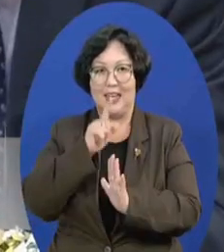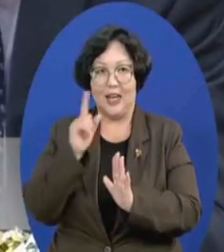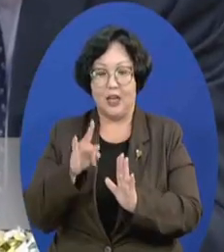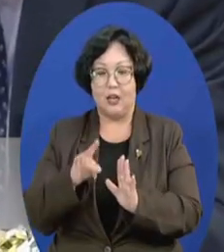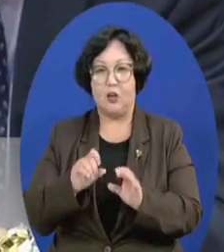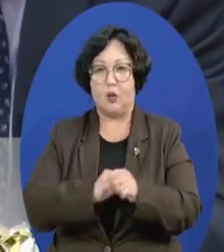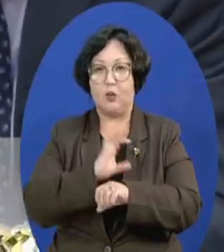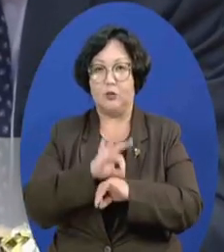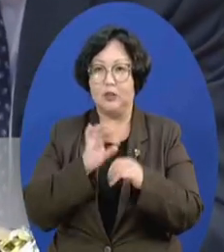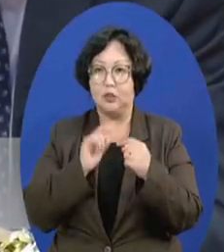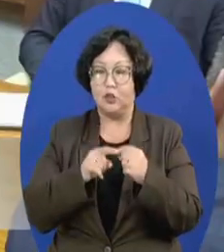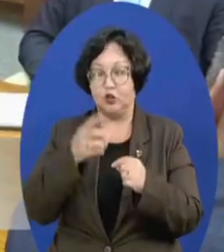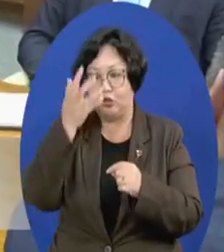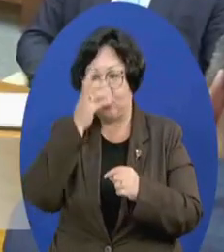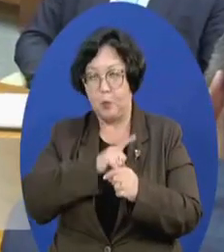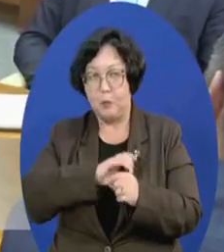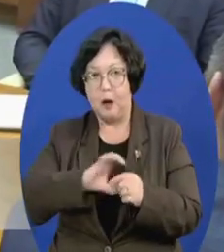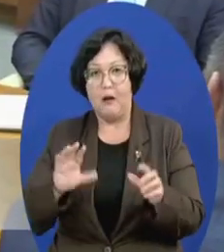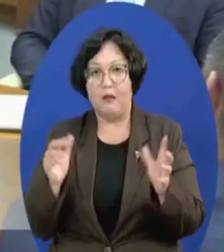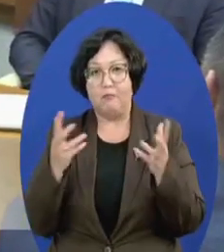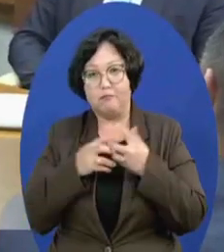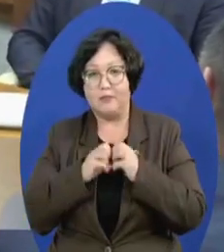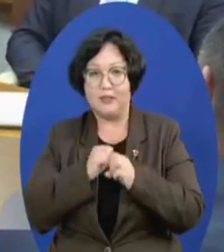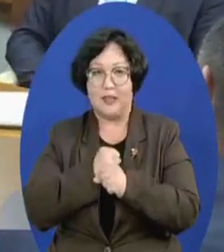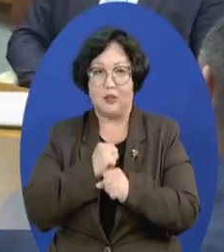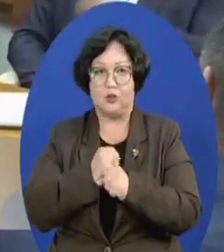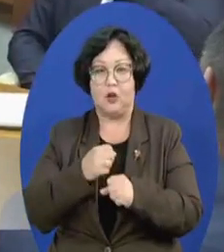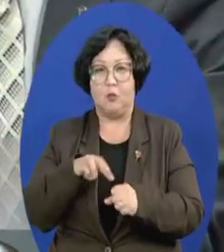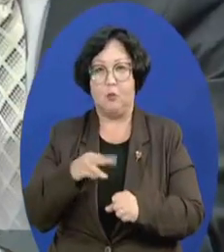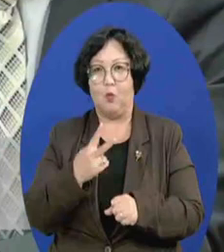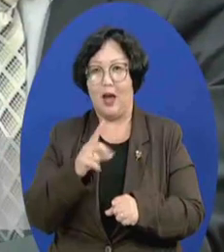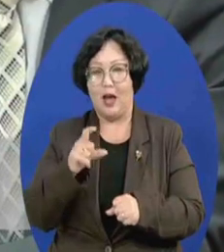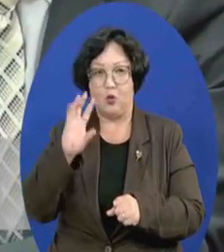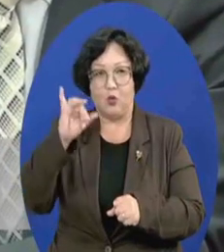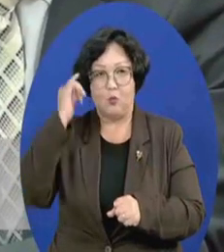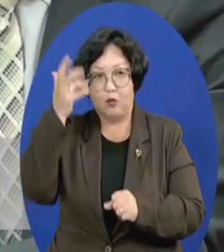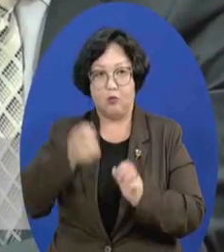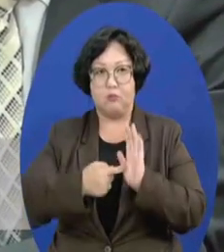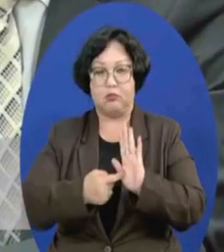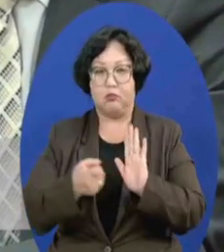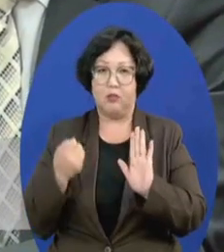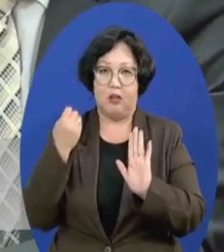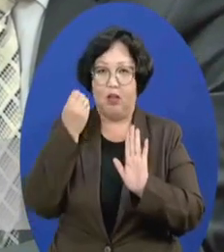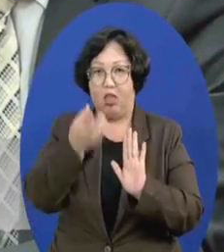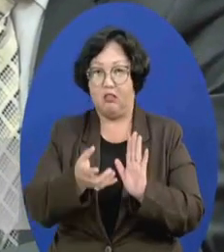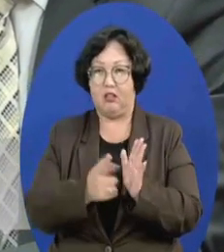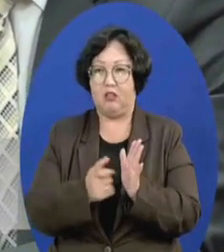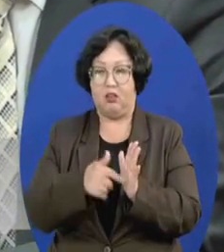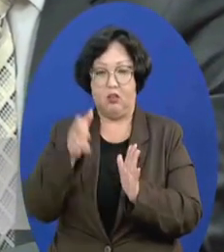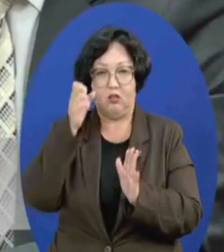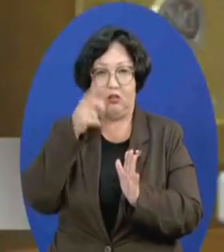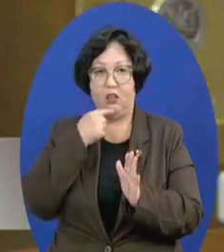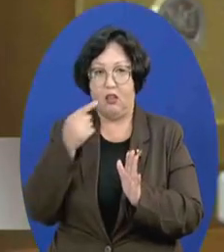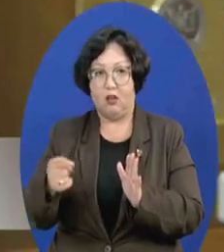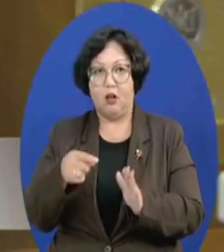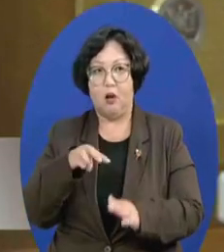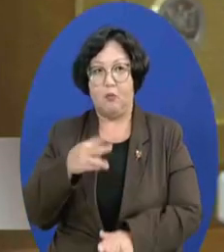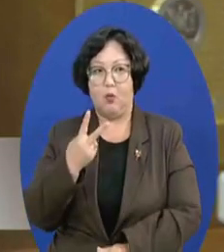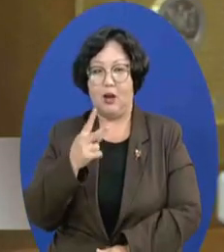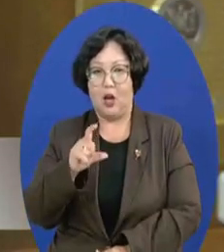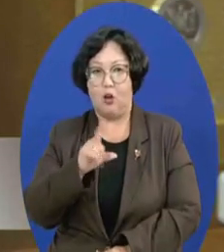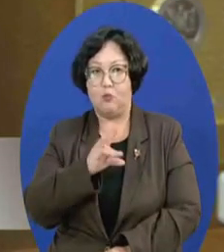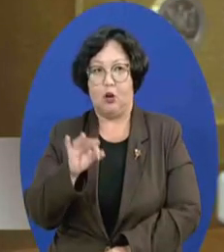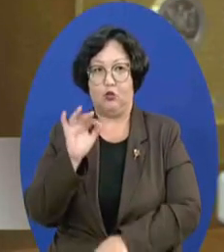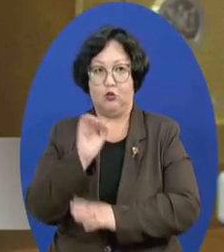эсрэг төр хувийн хөвчлийн зөвлөгөөнд Монголын үйлдвэрчний эвлийн холбоо оролцож байр суурийн илэрхийлэх нь зүйтэй гэж ерөнхийлөгч хэллээ. Монголын үйлдвэрчний эвлийн